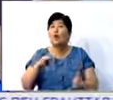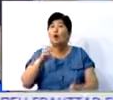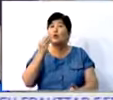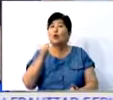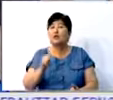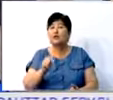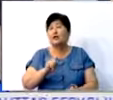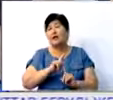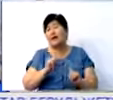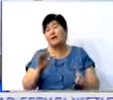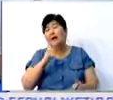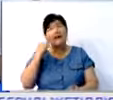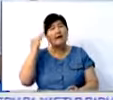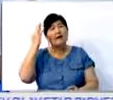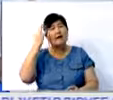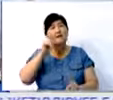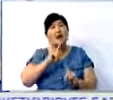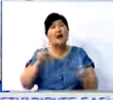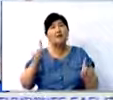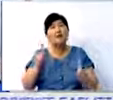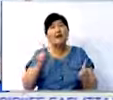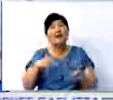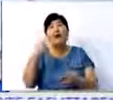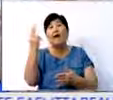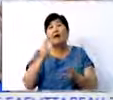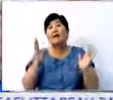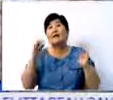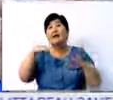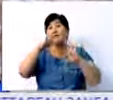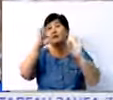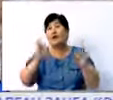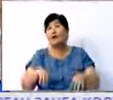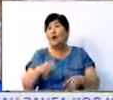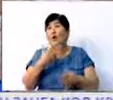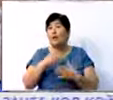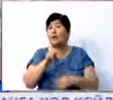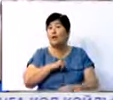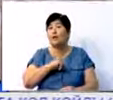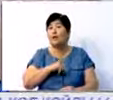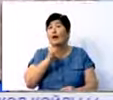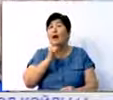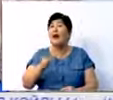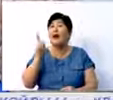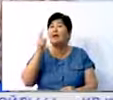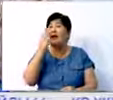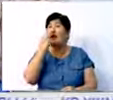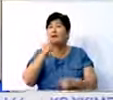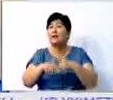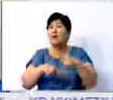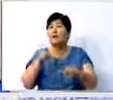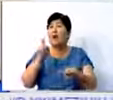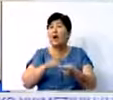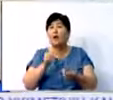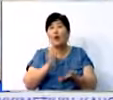сәтті қолдану арқылы қиялындағы бейнеден керемет картина салудың шебері. Өз еңбектерінде ата-бабаларының салт-дәстүрін арқау